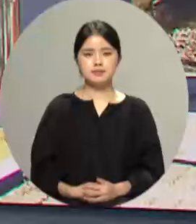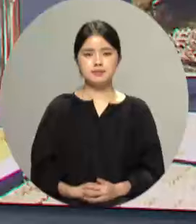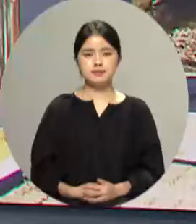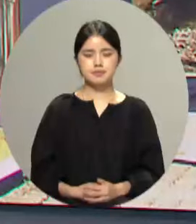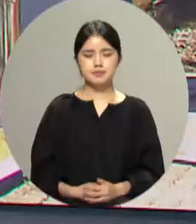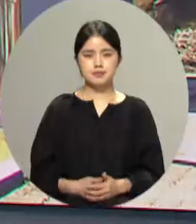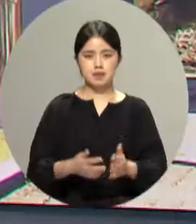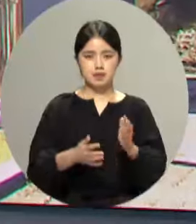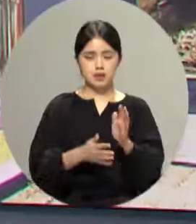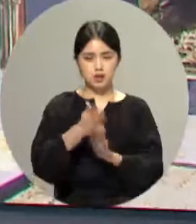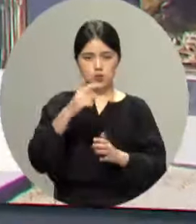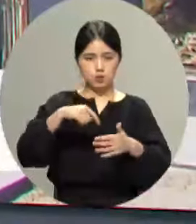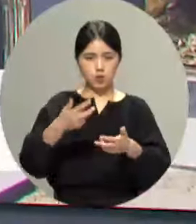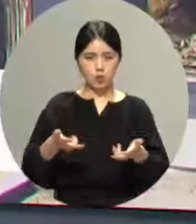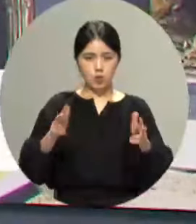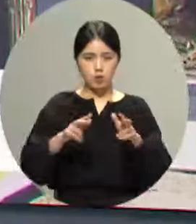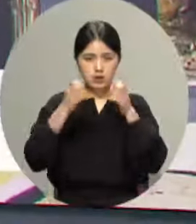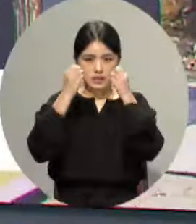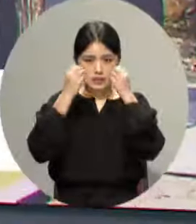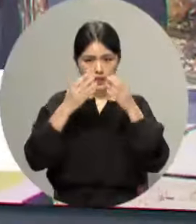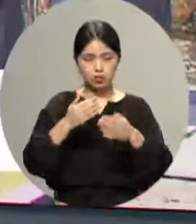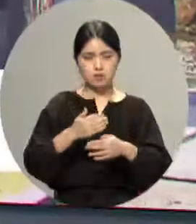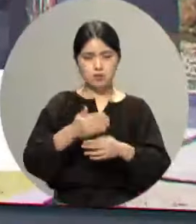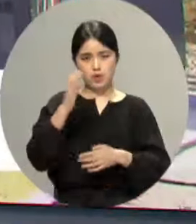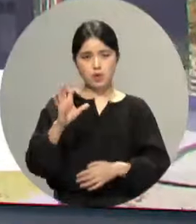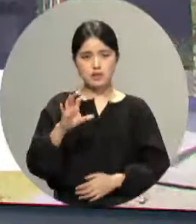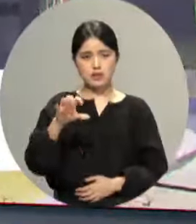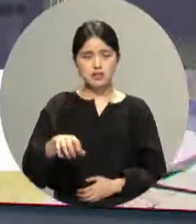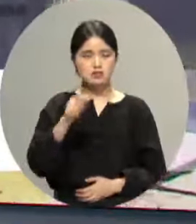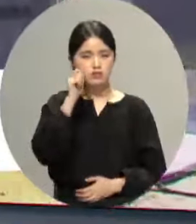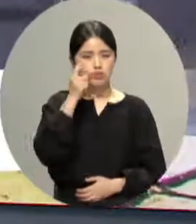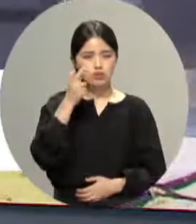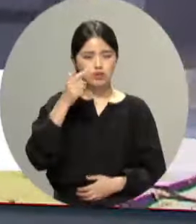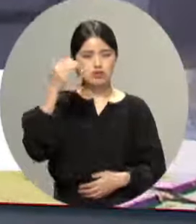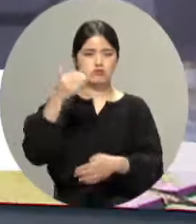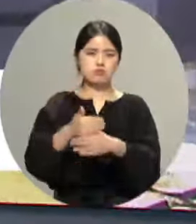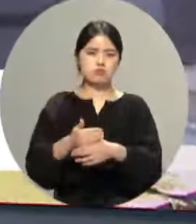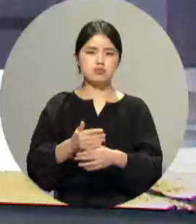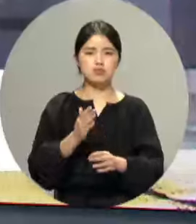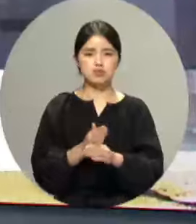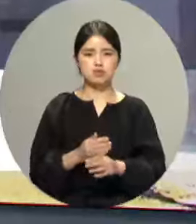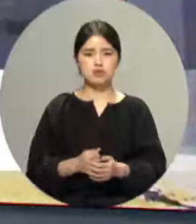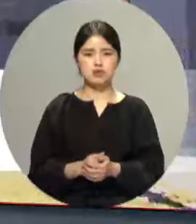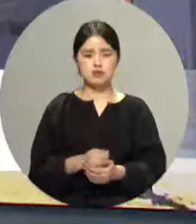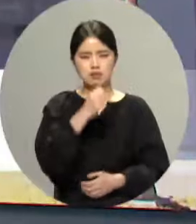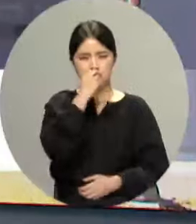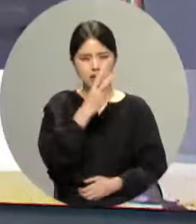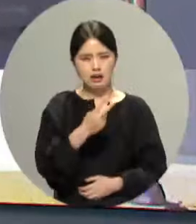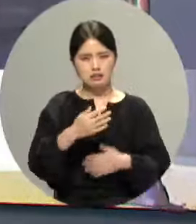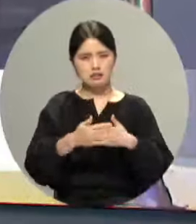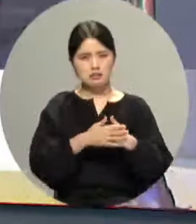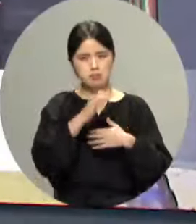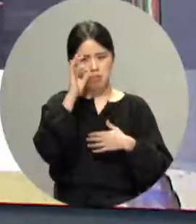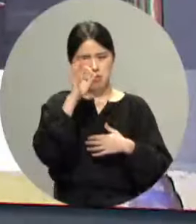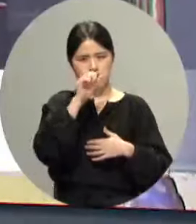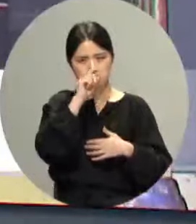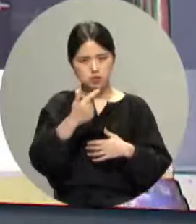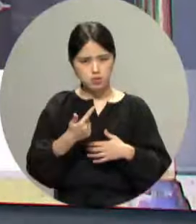도심 공원에 새로 들어선 공중 화장실 문이 반년째 굳게 잠기는 일이 벌어졌습니다 악취와 미관 민원에